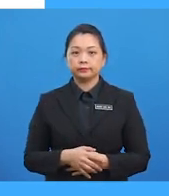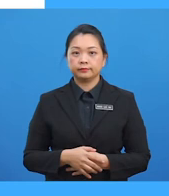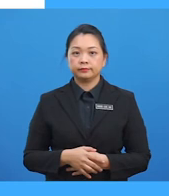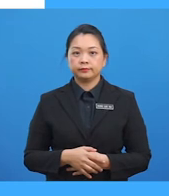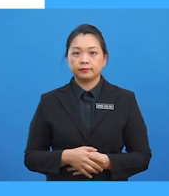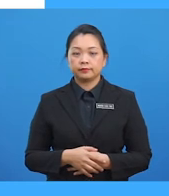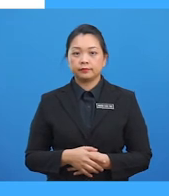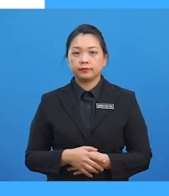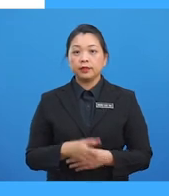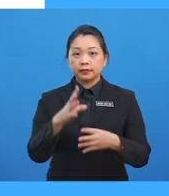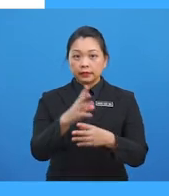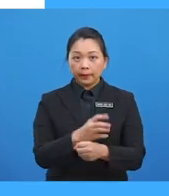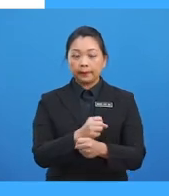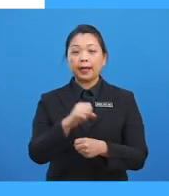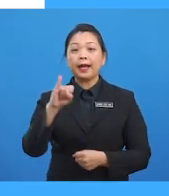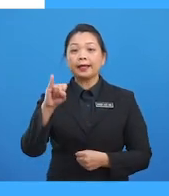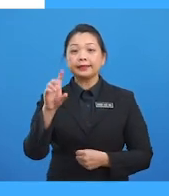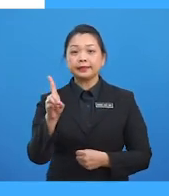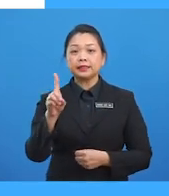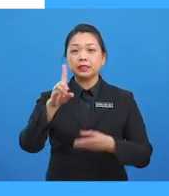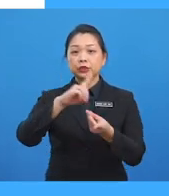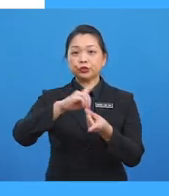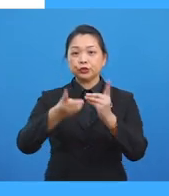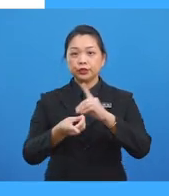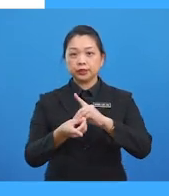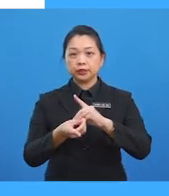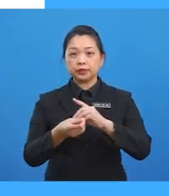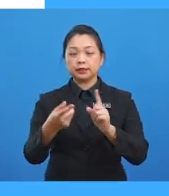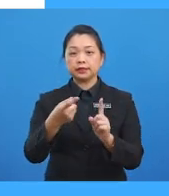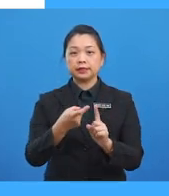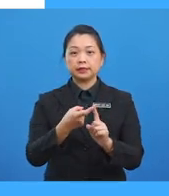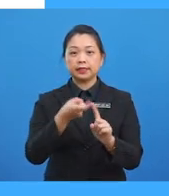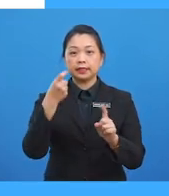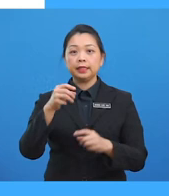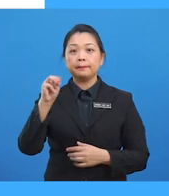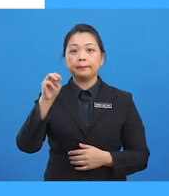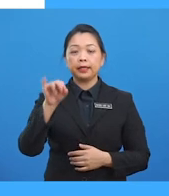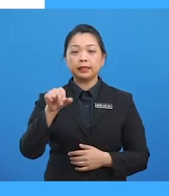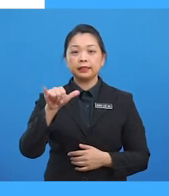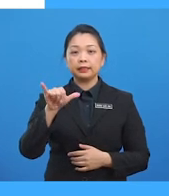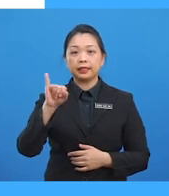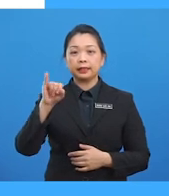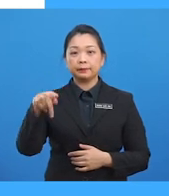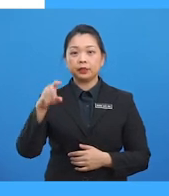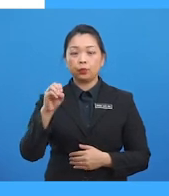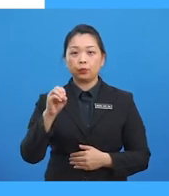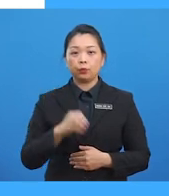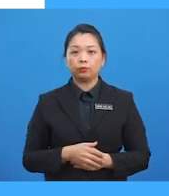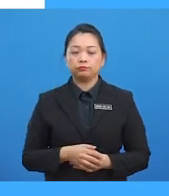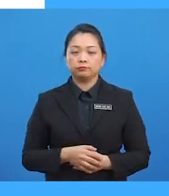ID digital anda daripada MyIPO, iaitu HTTPS, digitalid,